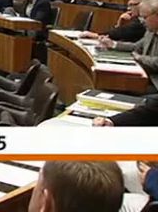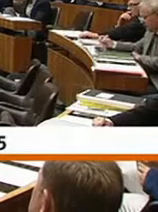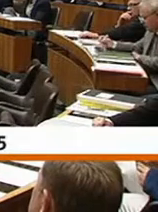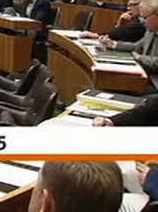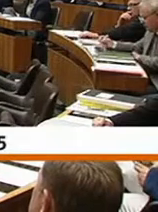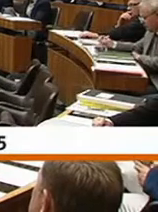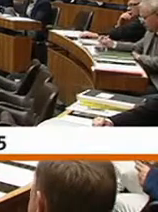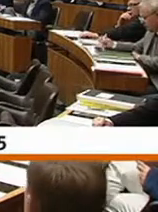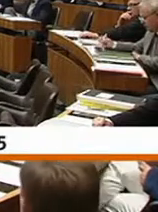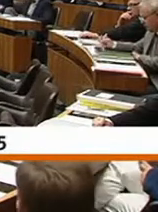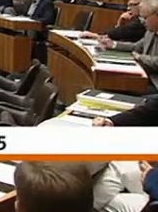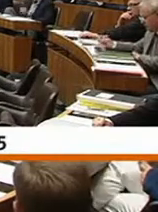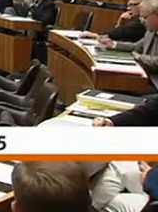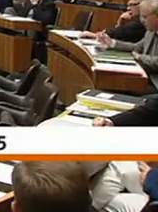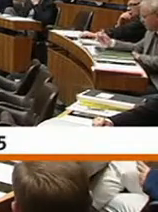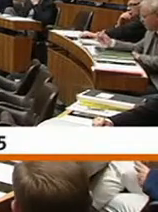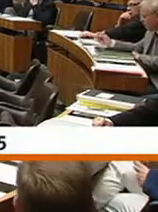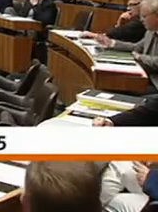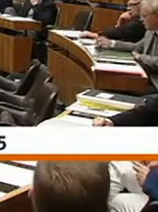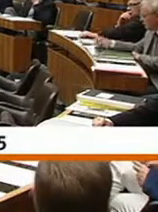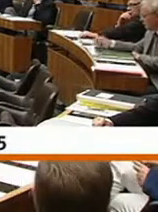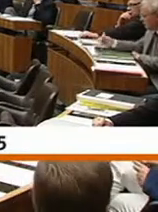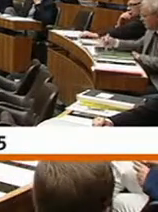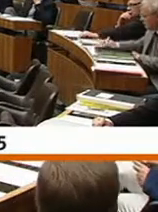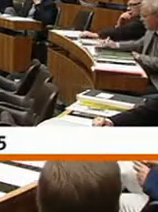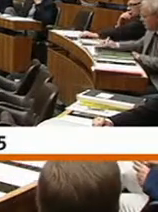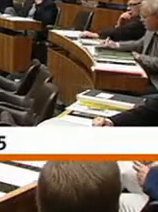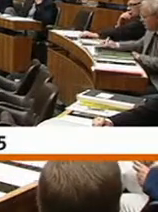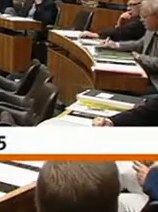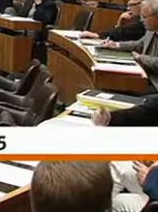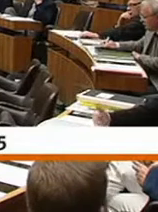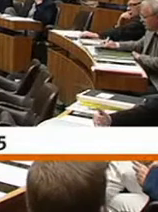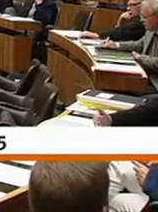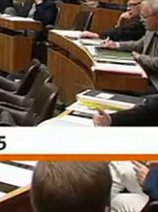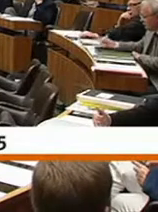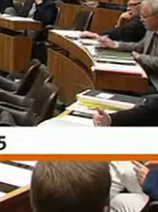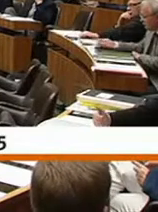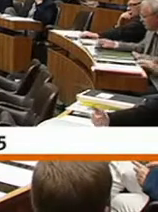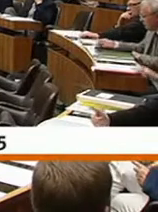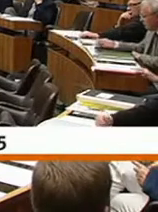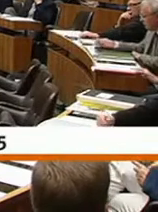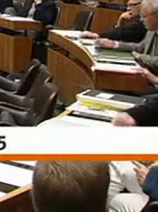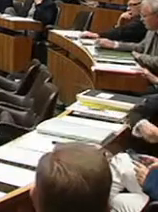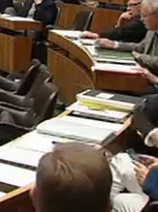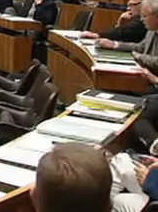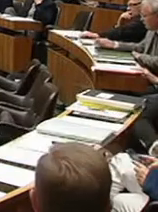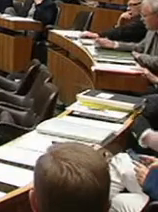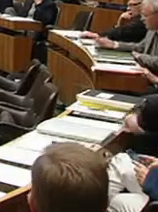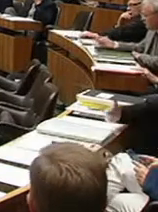78% der Eltern und Lehrer in Vorarlberg sagen, ja, die gemeinsame Schule bringt